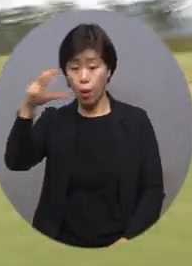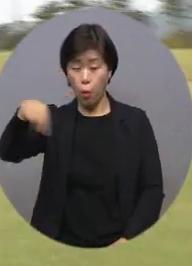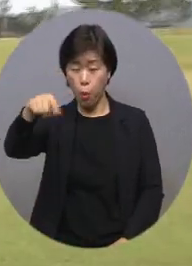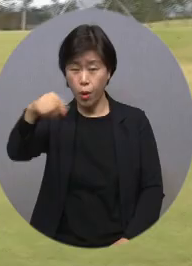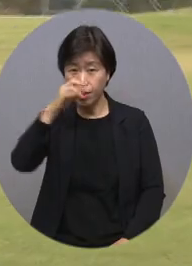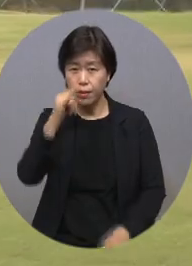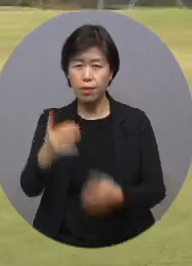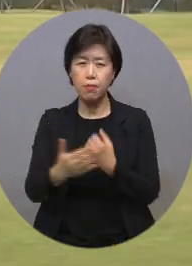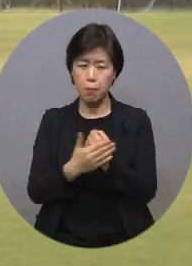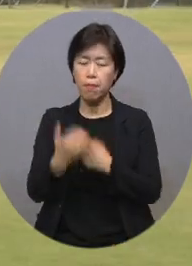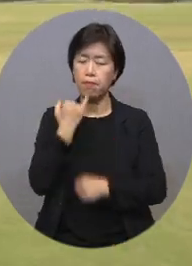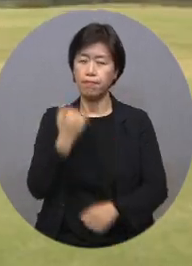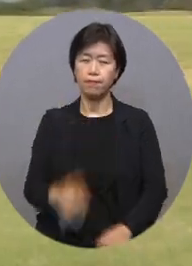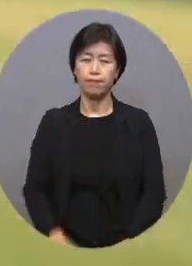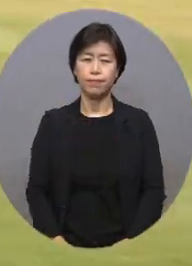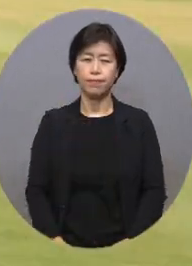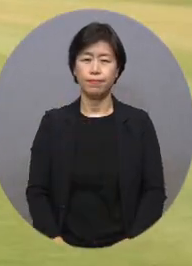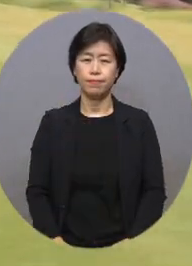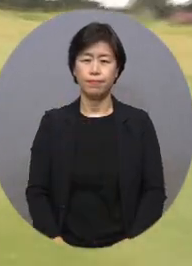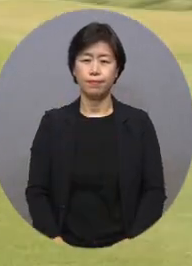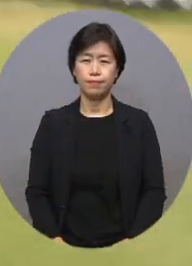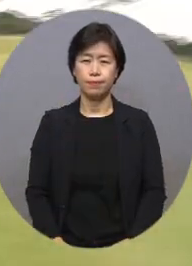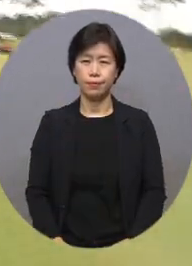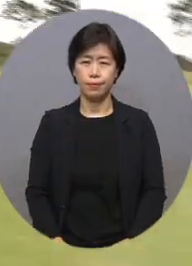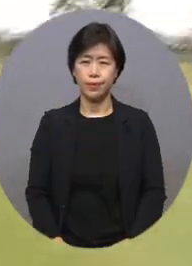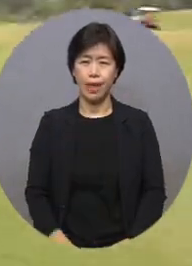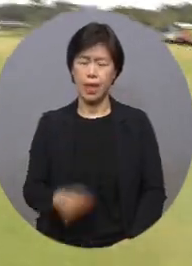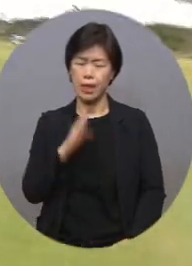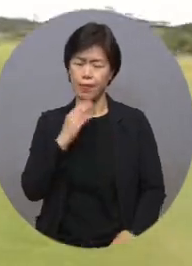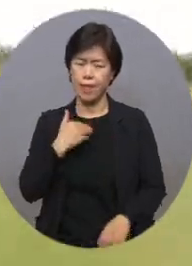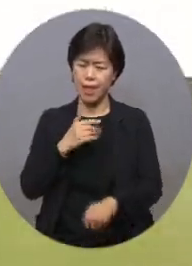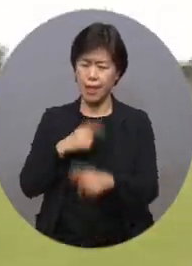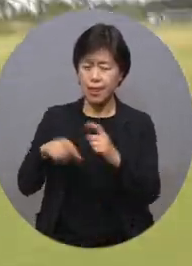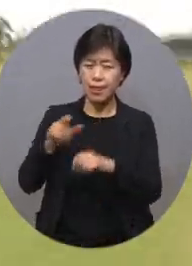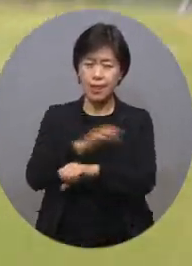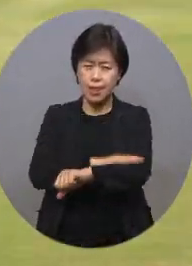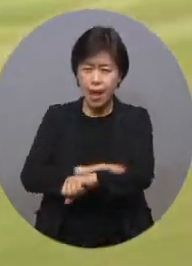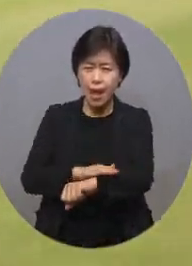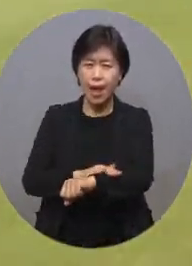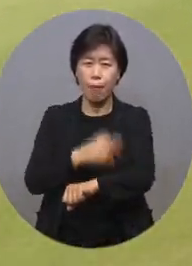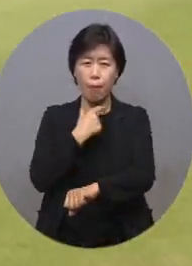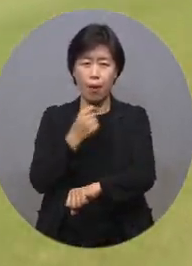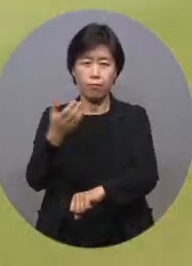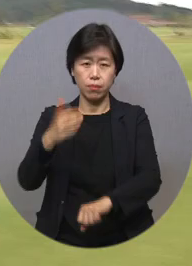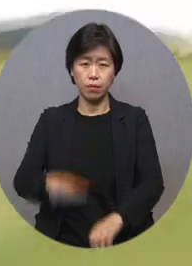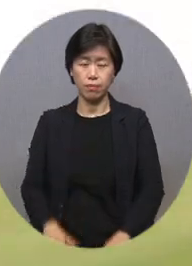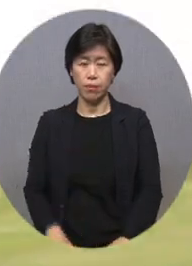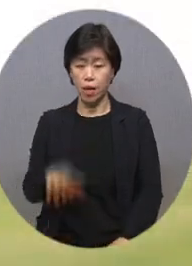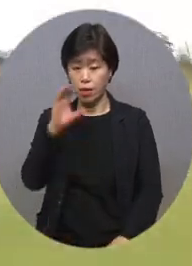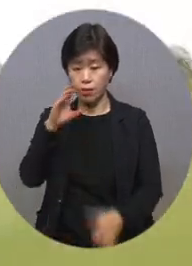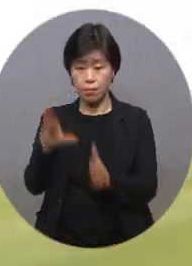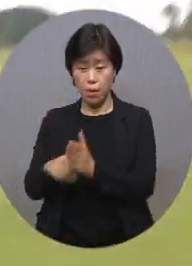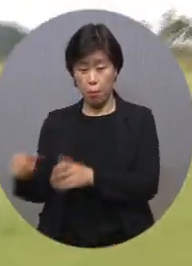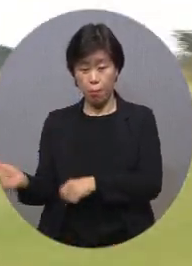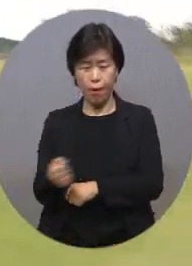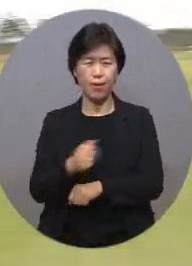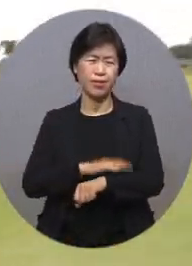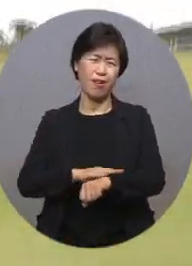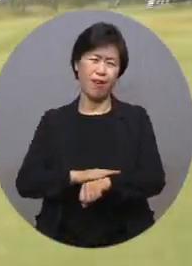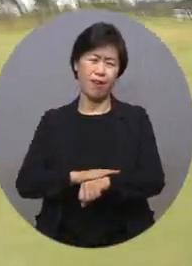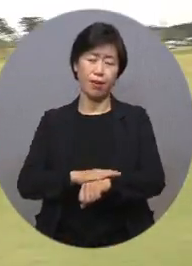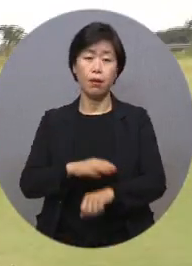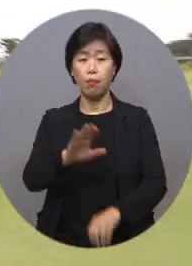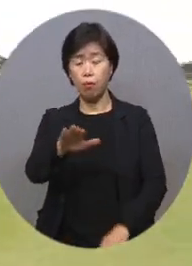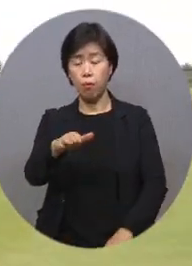돼 있어. 몸이 반응하게 돼 있어. 아, 저 정말 잘 치고 싶었는데. 연습생은 잘 됐는데 말이지. 그리고 지금 바람이 너무 세게